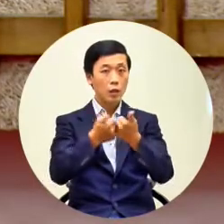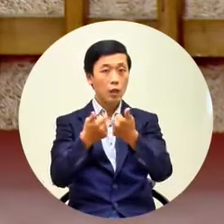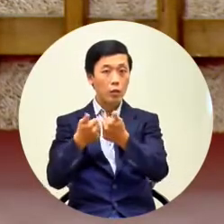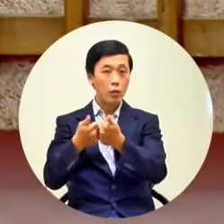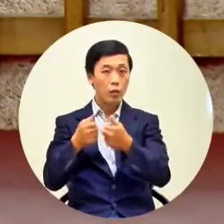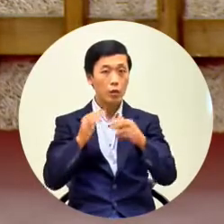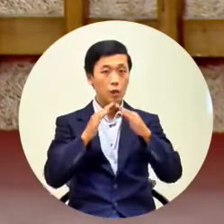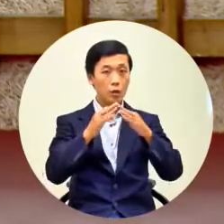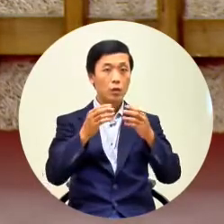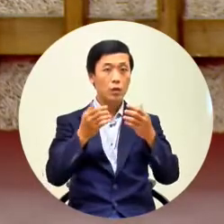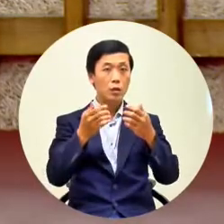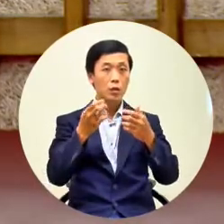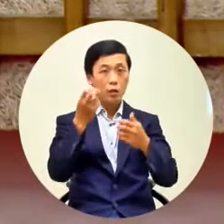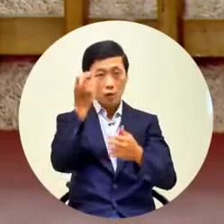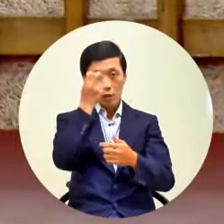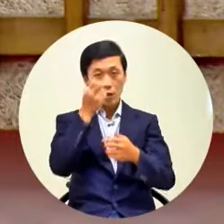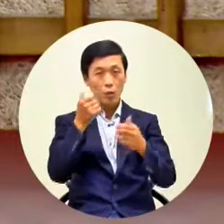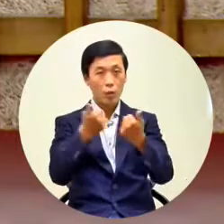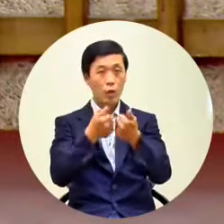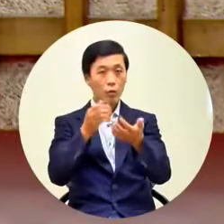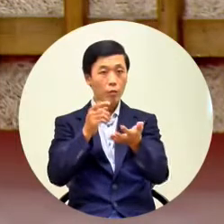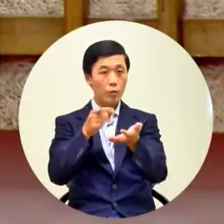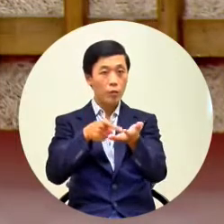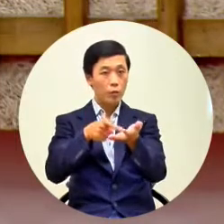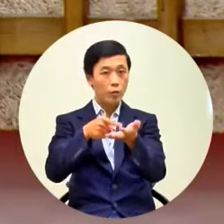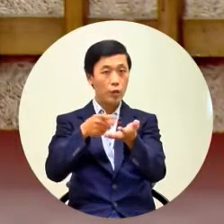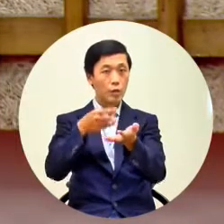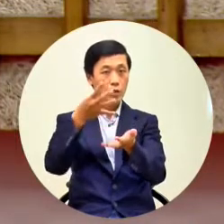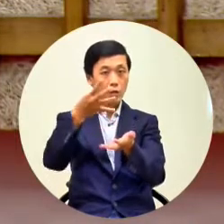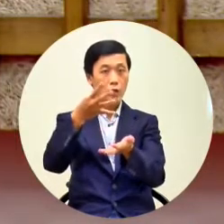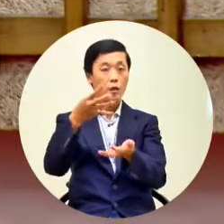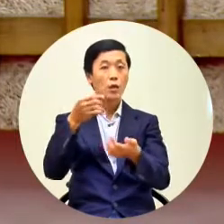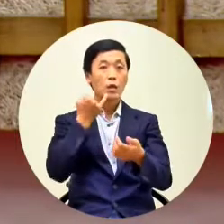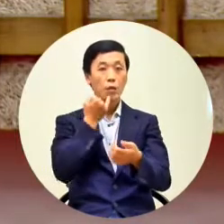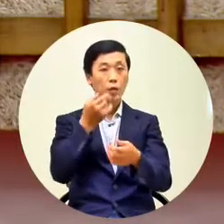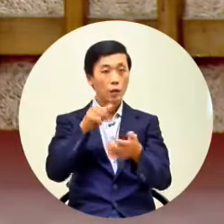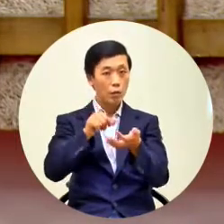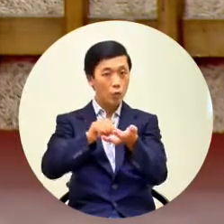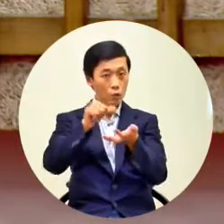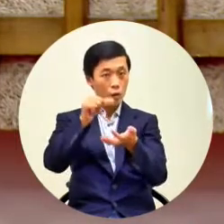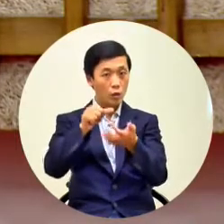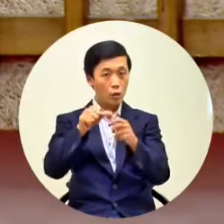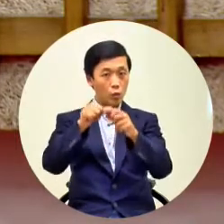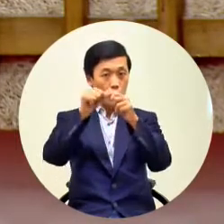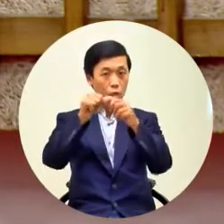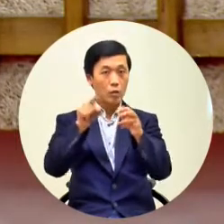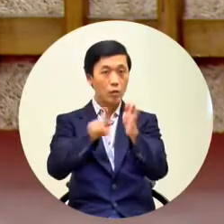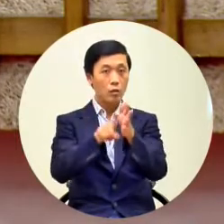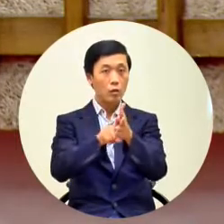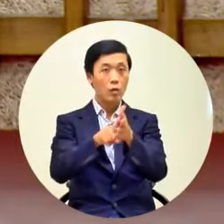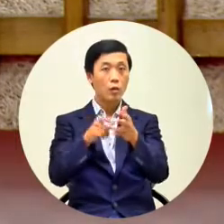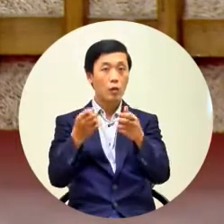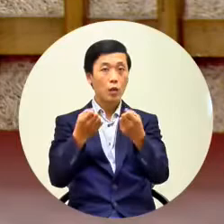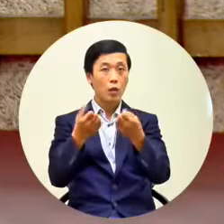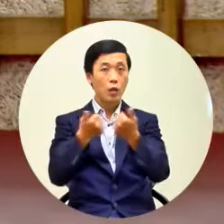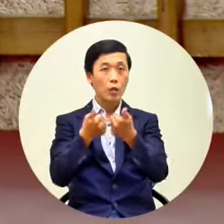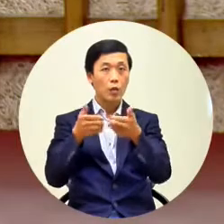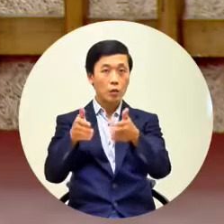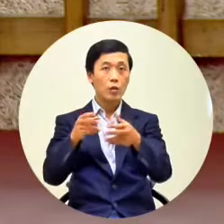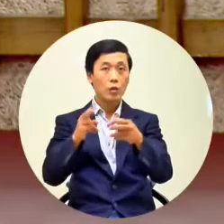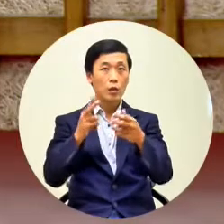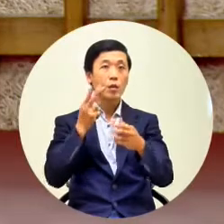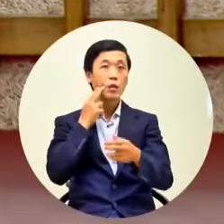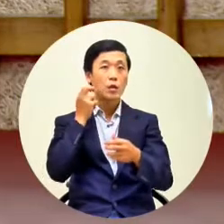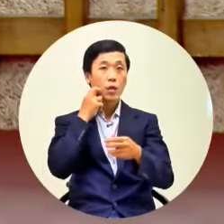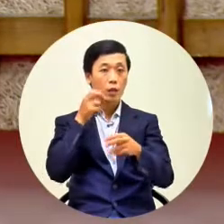会，那我想要请教都发局，可不可以在第五次都审会的时候把这样的铁道主题特色公园